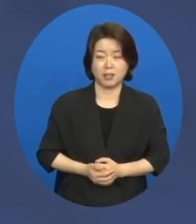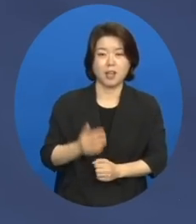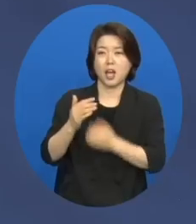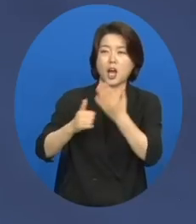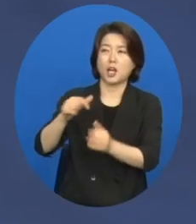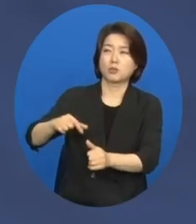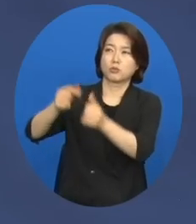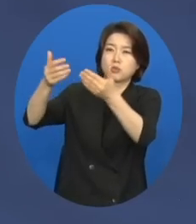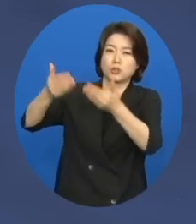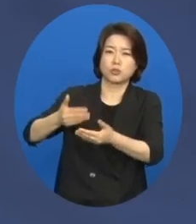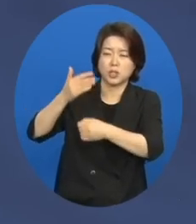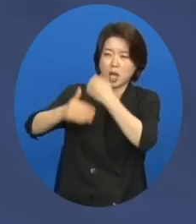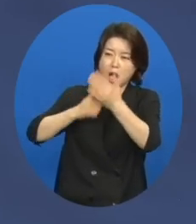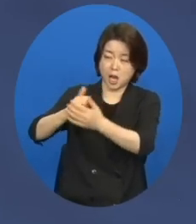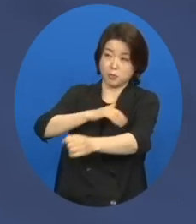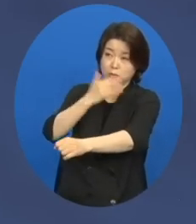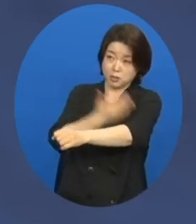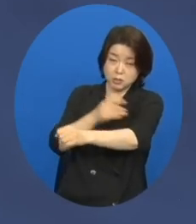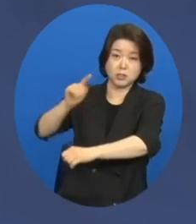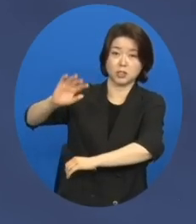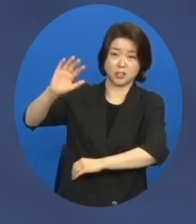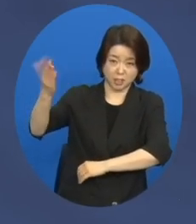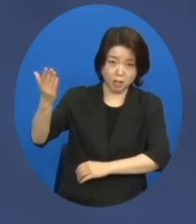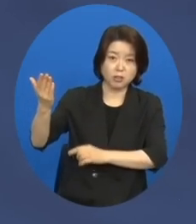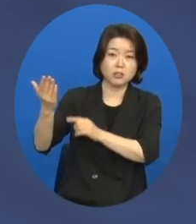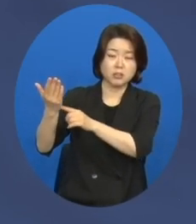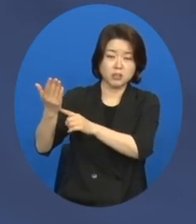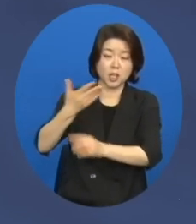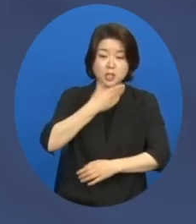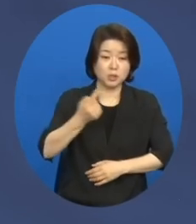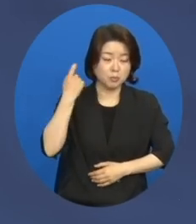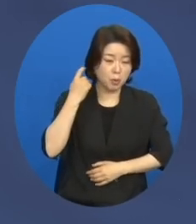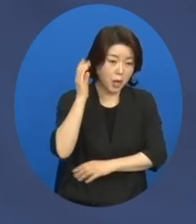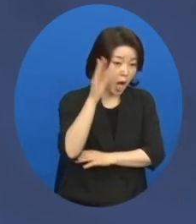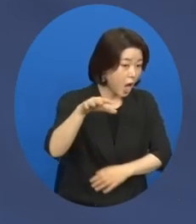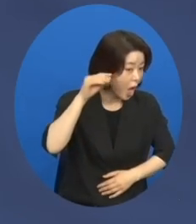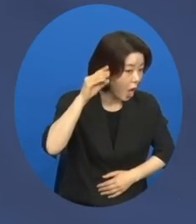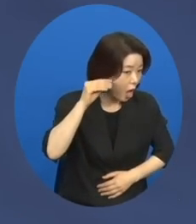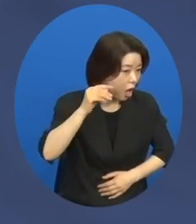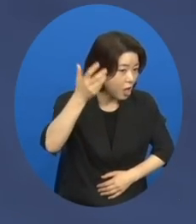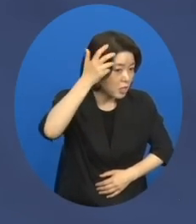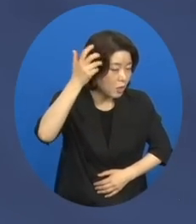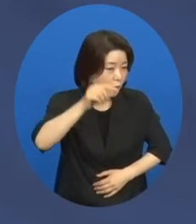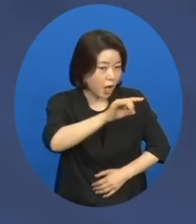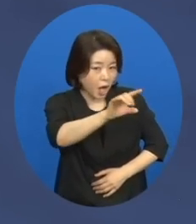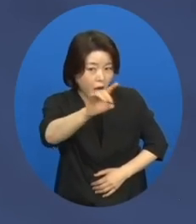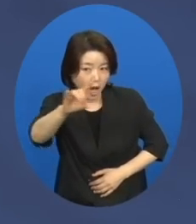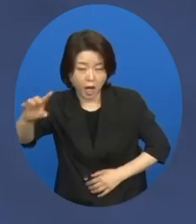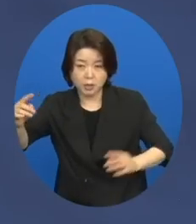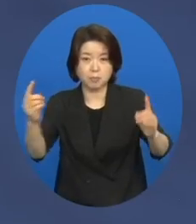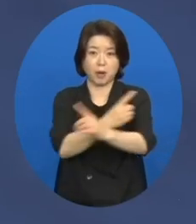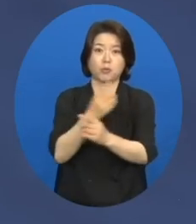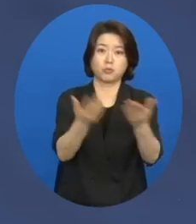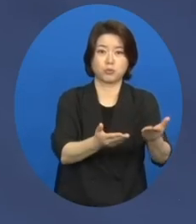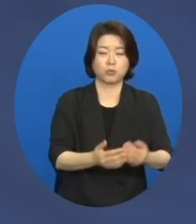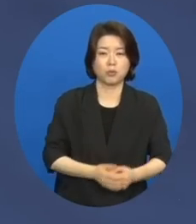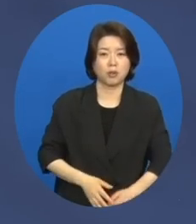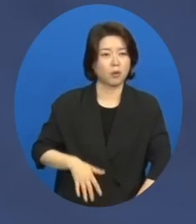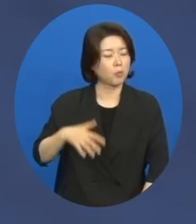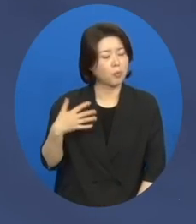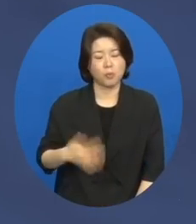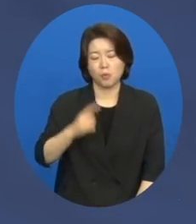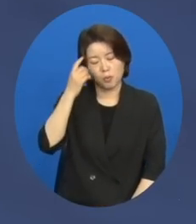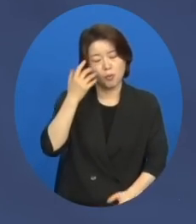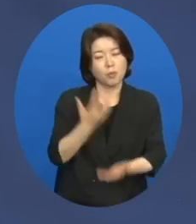구원을 주시는 하나님의 능력이 되어서 이 복음을 받은 영혼들 하나하나를 되돌려놓기를 시작하는데, 정말